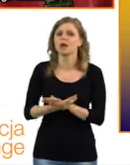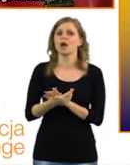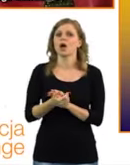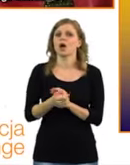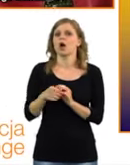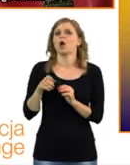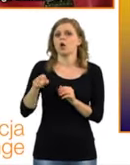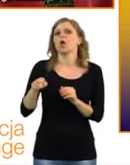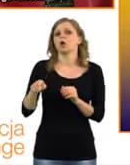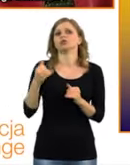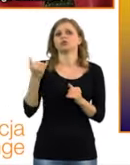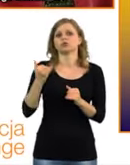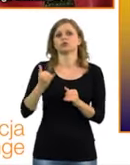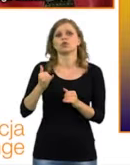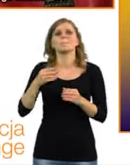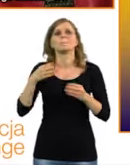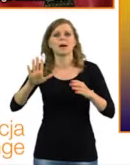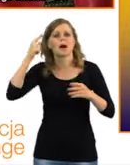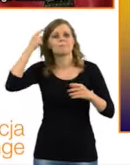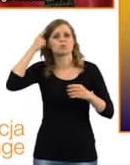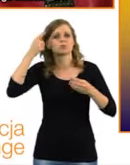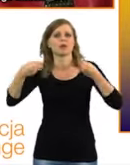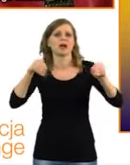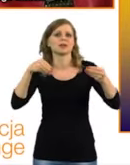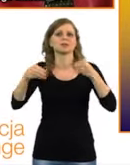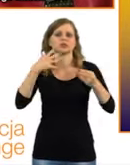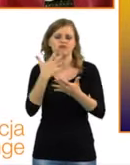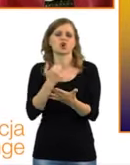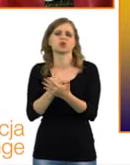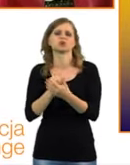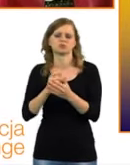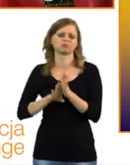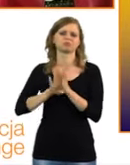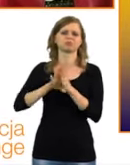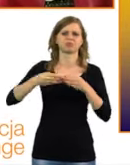niesie ze sobą plastyczność mózgu małego dziecka.